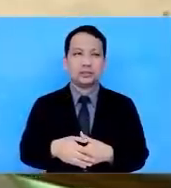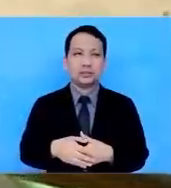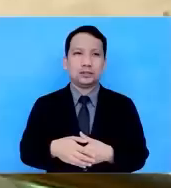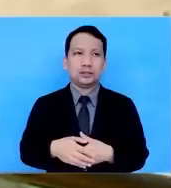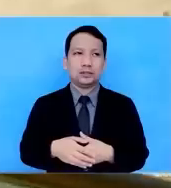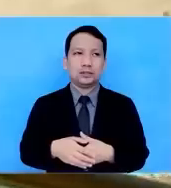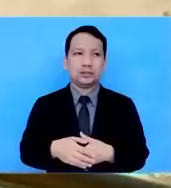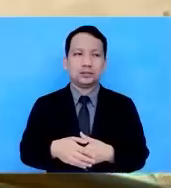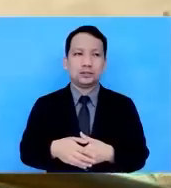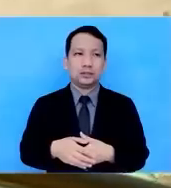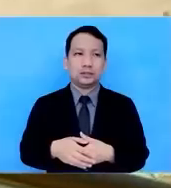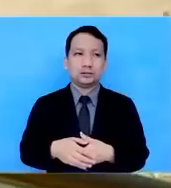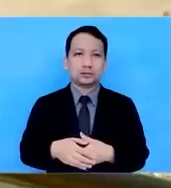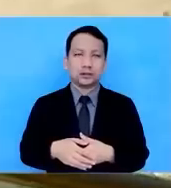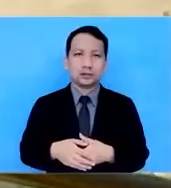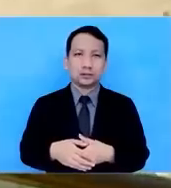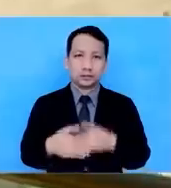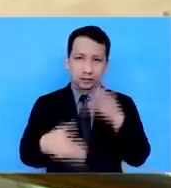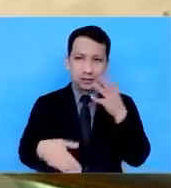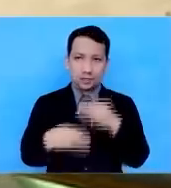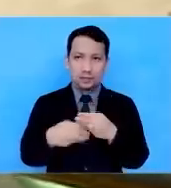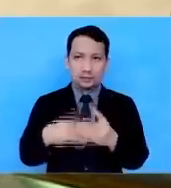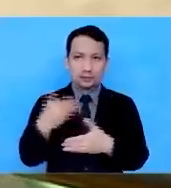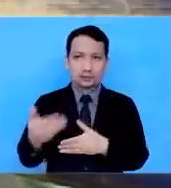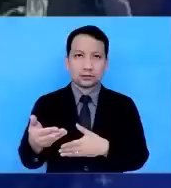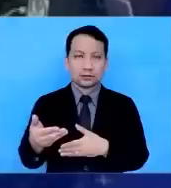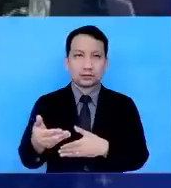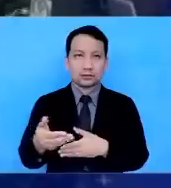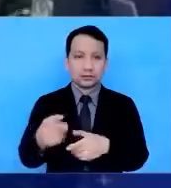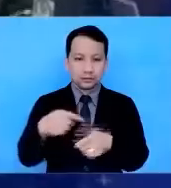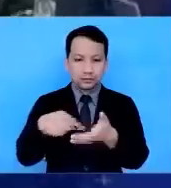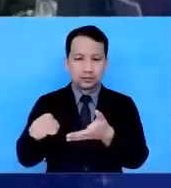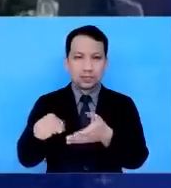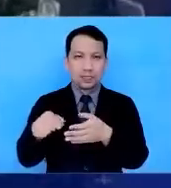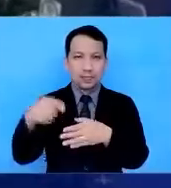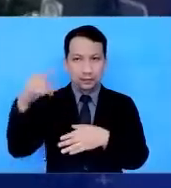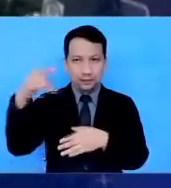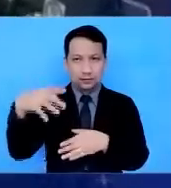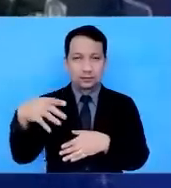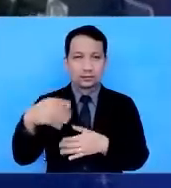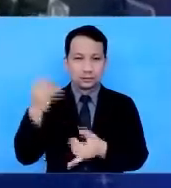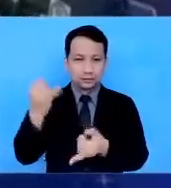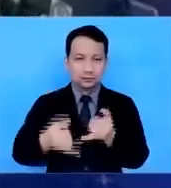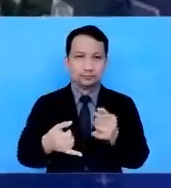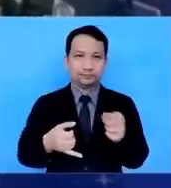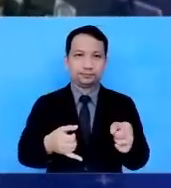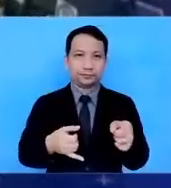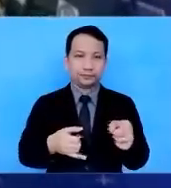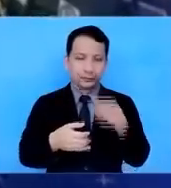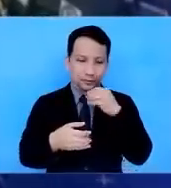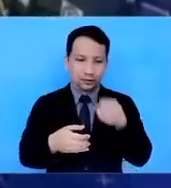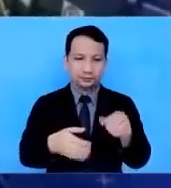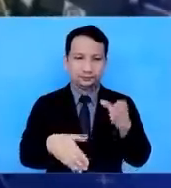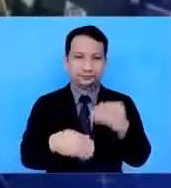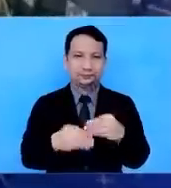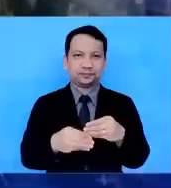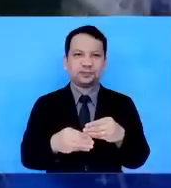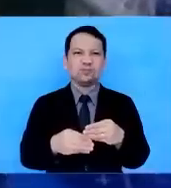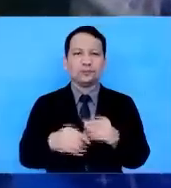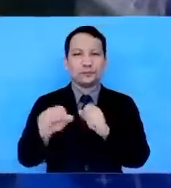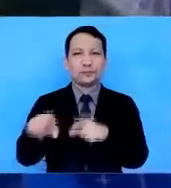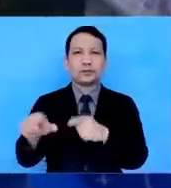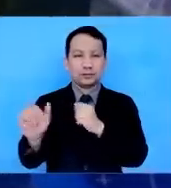Sure. Tapos pinangdagdag din sa bayad ilaw, ganun. Sa huli, naisa uli rin sa biktima ang mga ibinentang